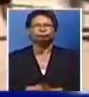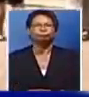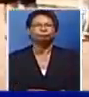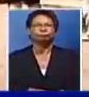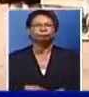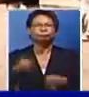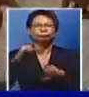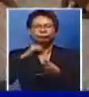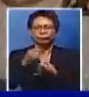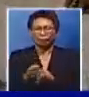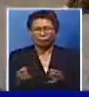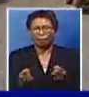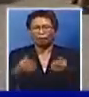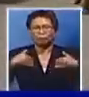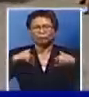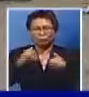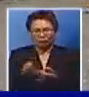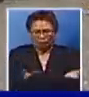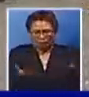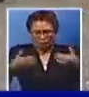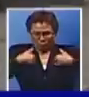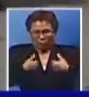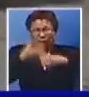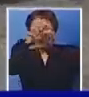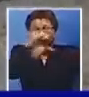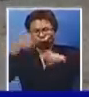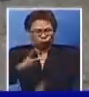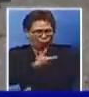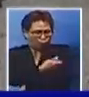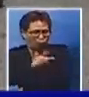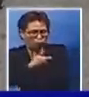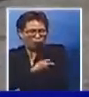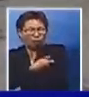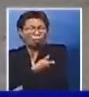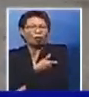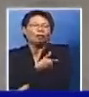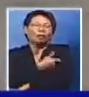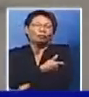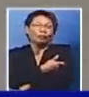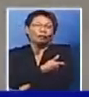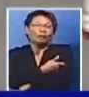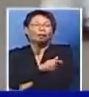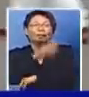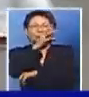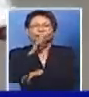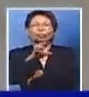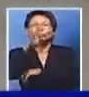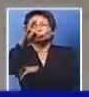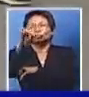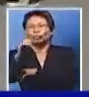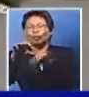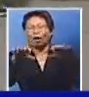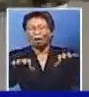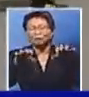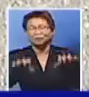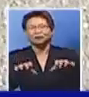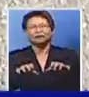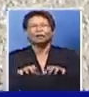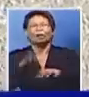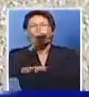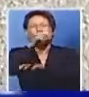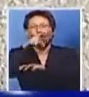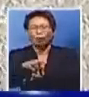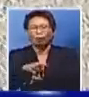Sementara itu, Jabatan Perkhidmatan Veterina Negeri Sarawak telah memberi suntikan vaksin rabies kepada 670 ekor anjing menerusi